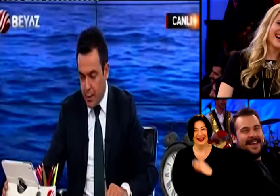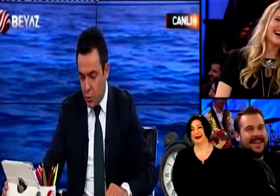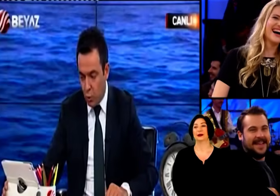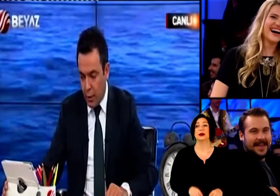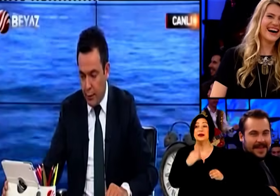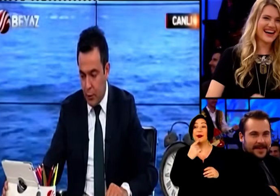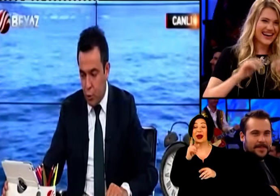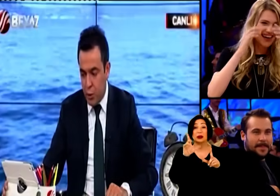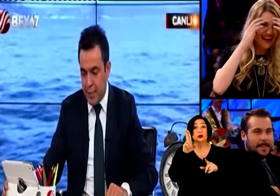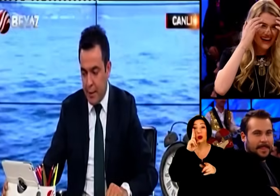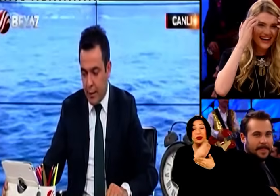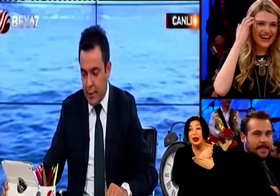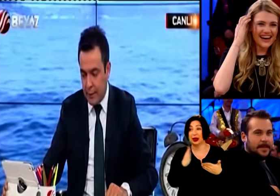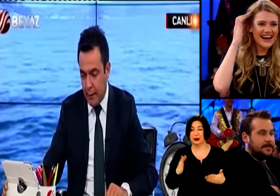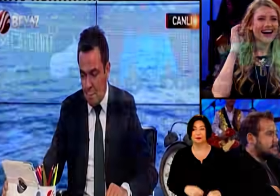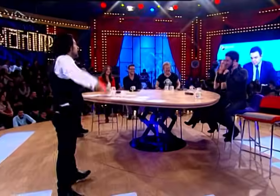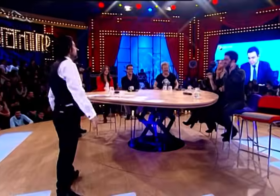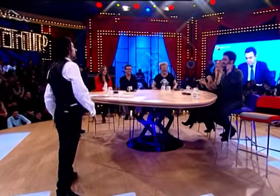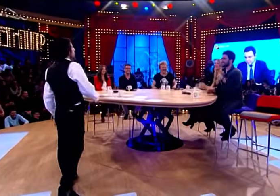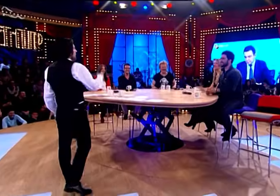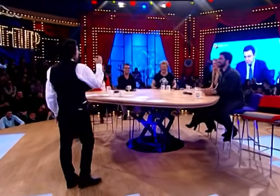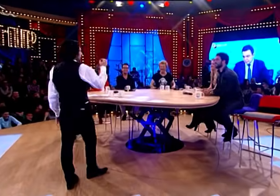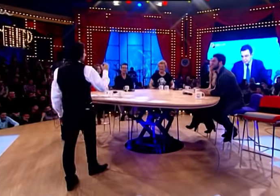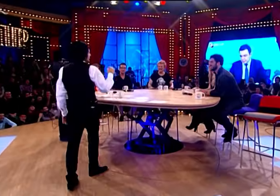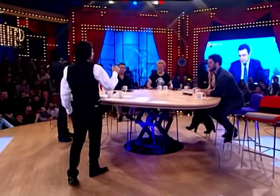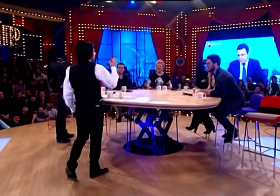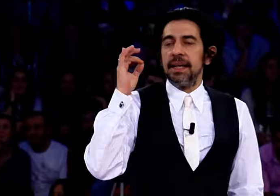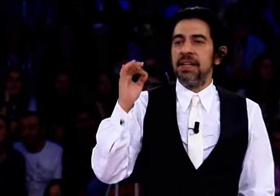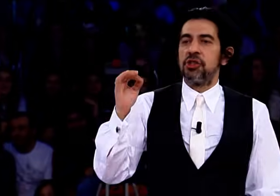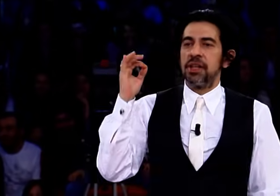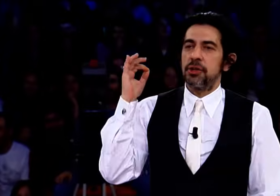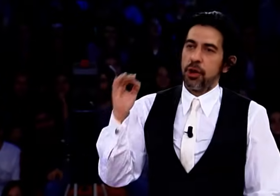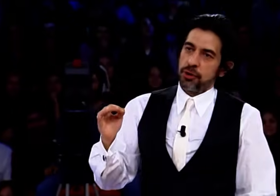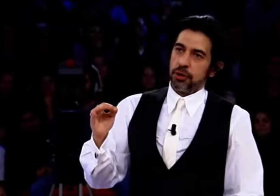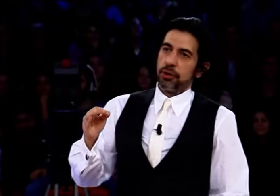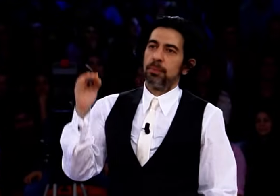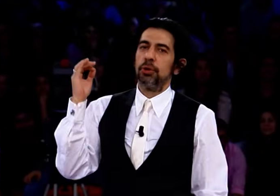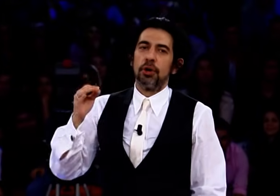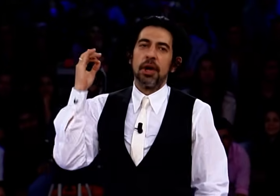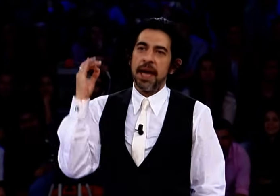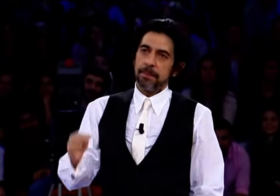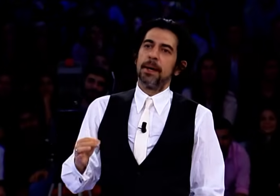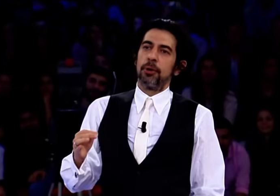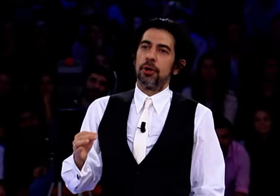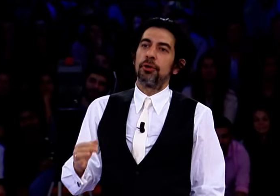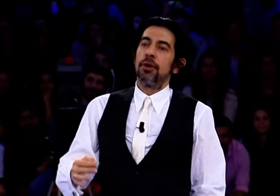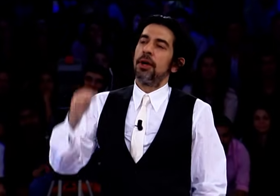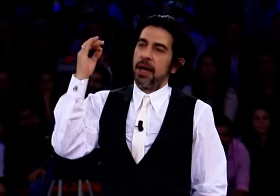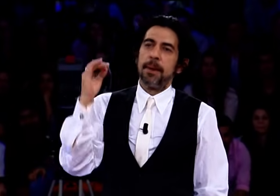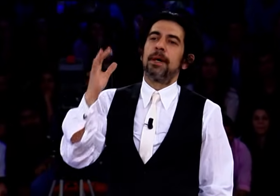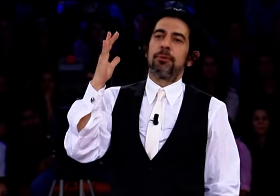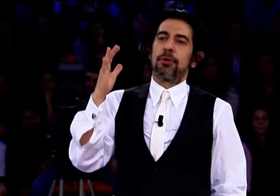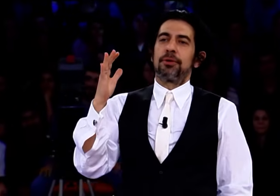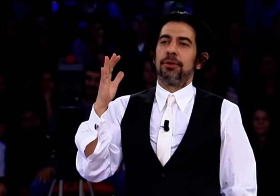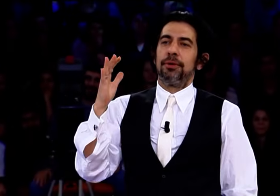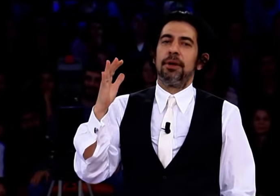İnmek lazım sonuna kadar düşüncenizi... Dur, dur, bakın. Bakın. İnci sözlük bunu hep yapıyor,